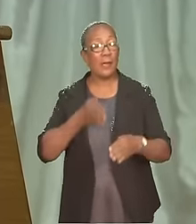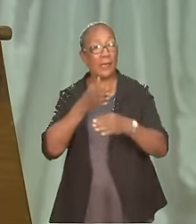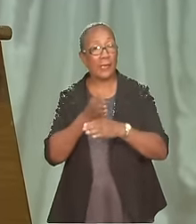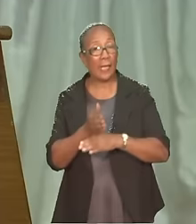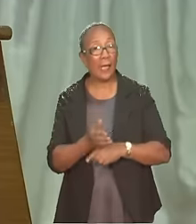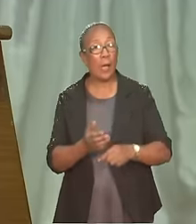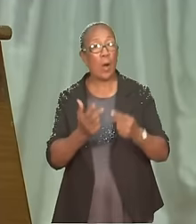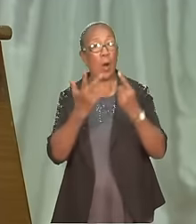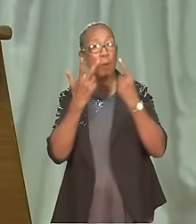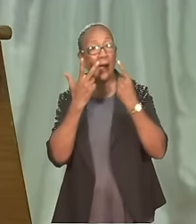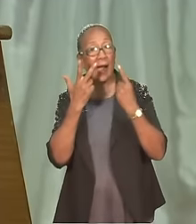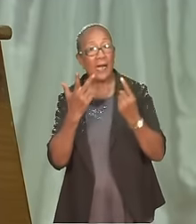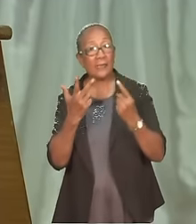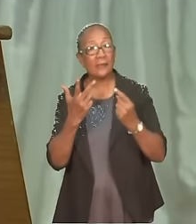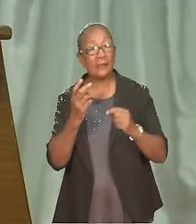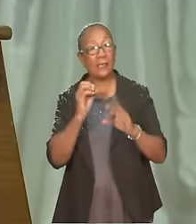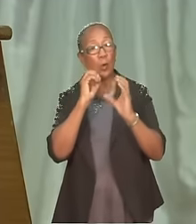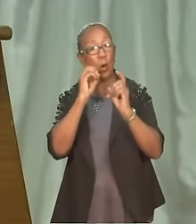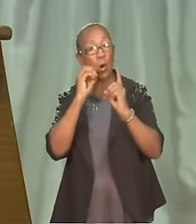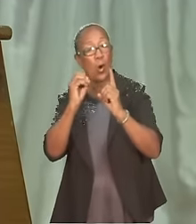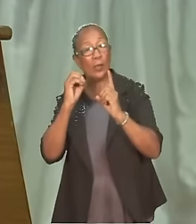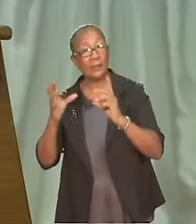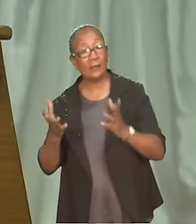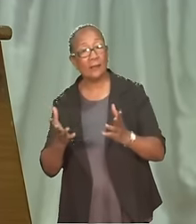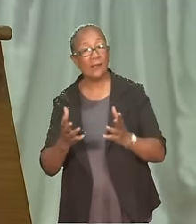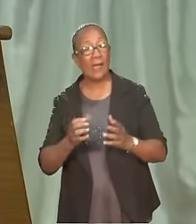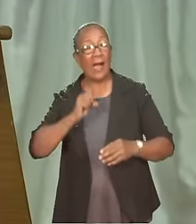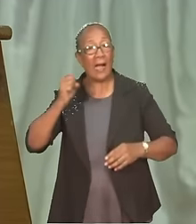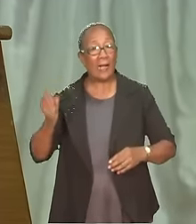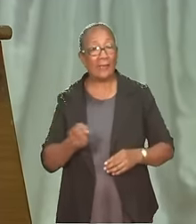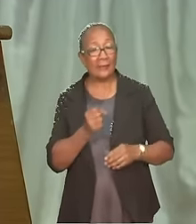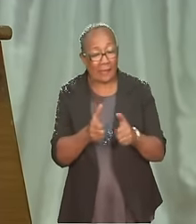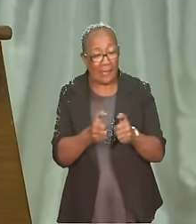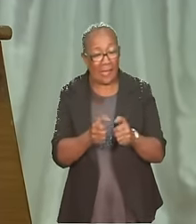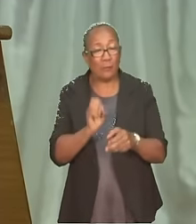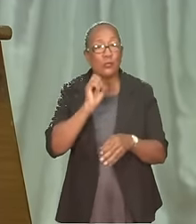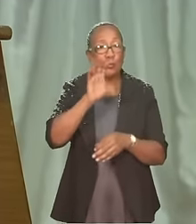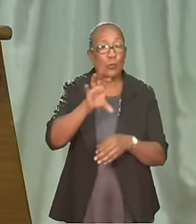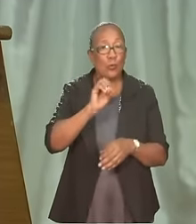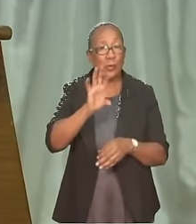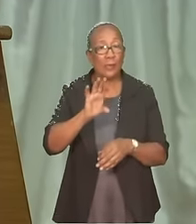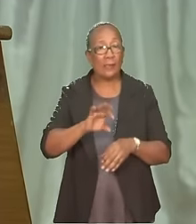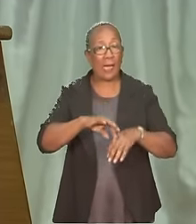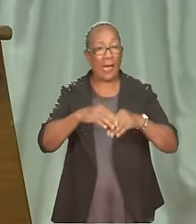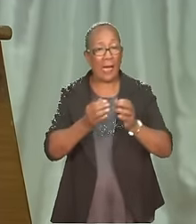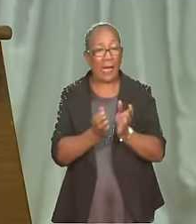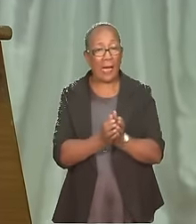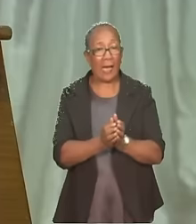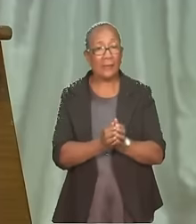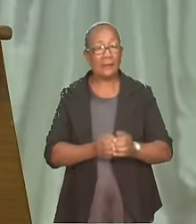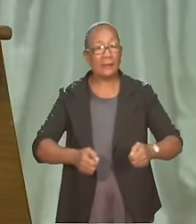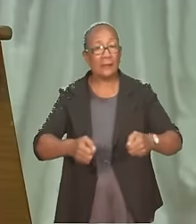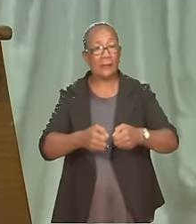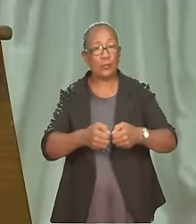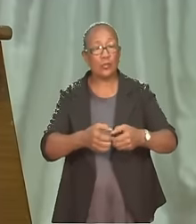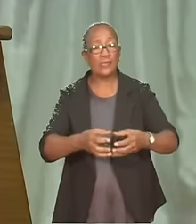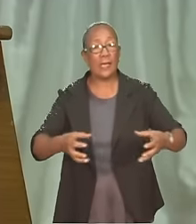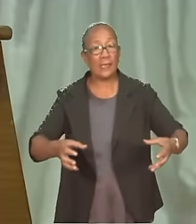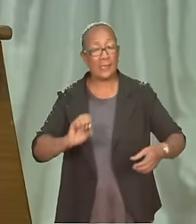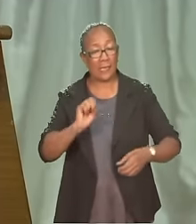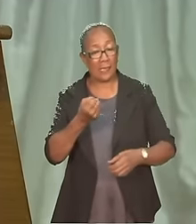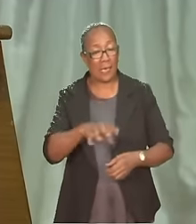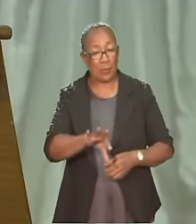dag app sturen naar de president en zoveel andere autoriteiten. En als ik doorstuur naar sociale zaken, dan kan het wel opgelost